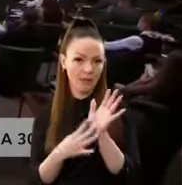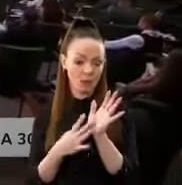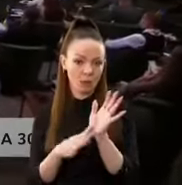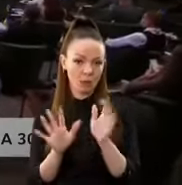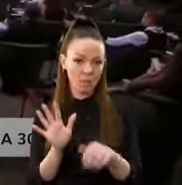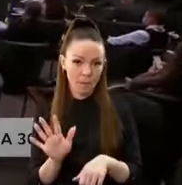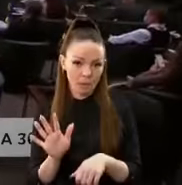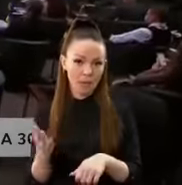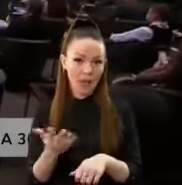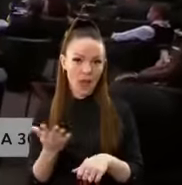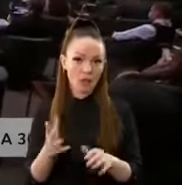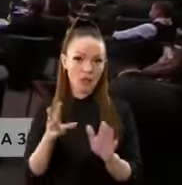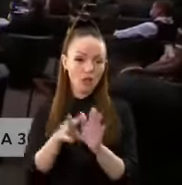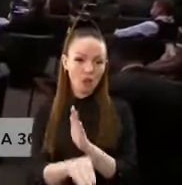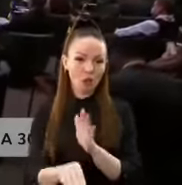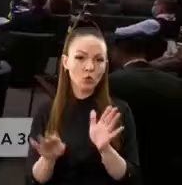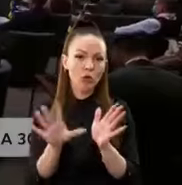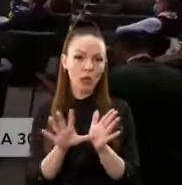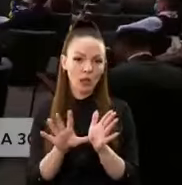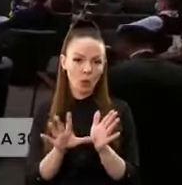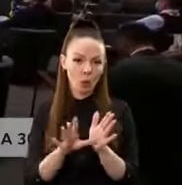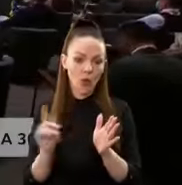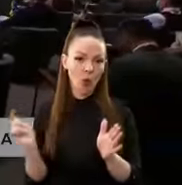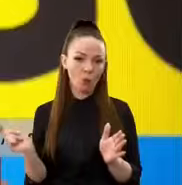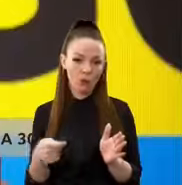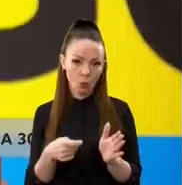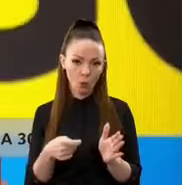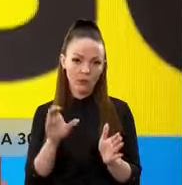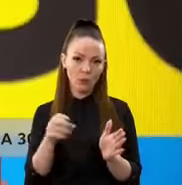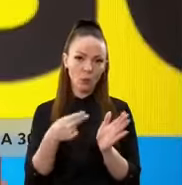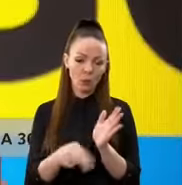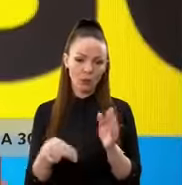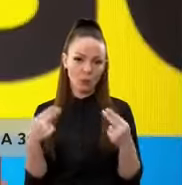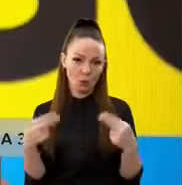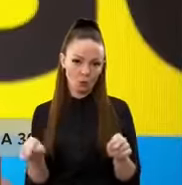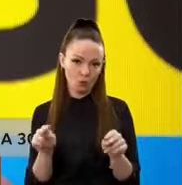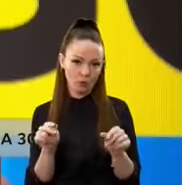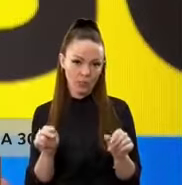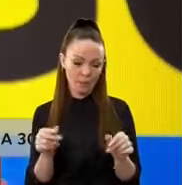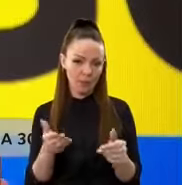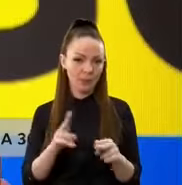2195, який запроваджує електронні аукціони з купівлі-продажу землі. Це